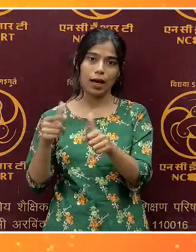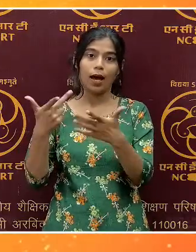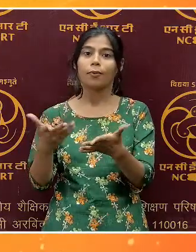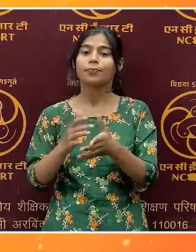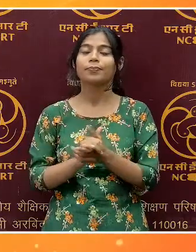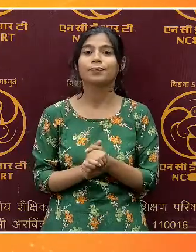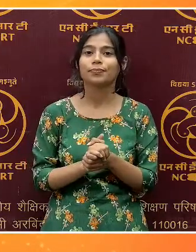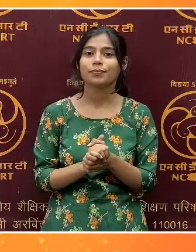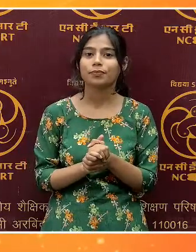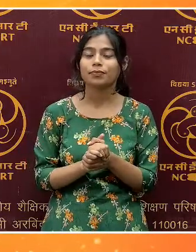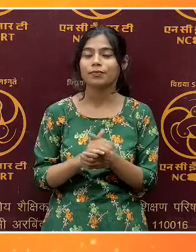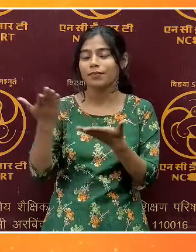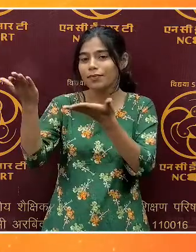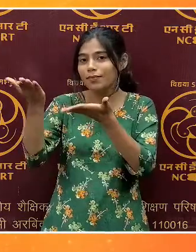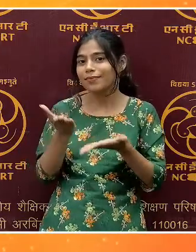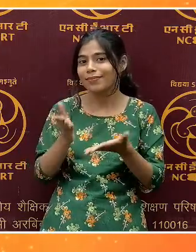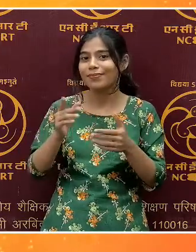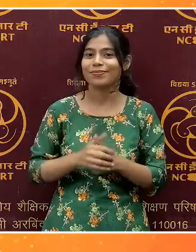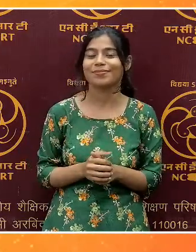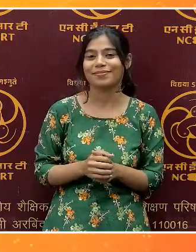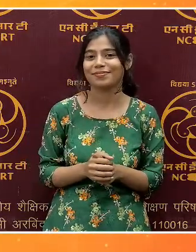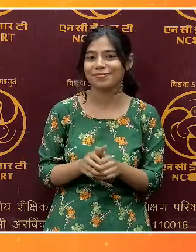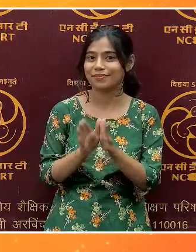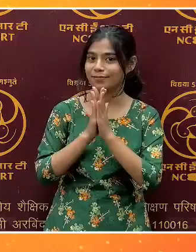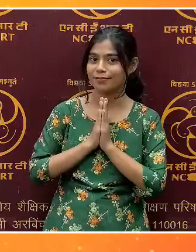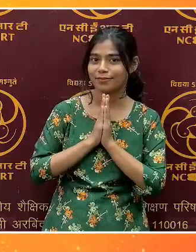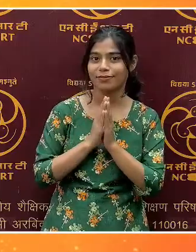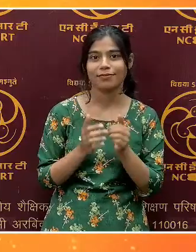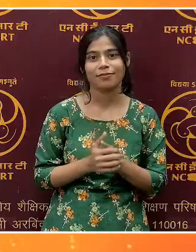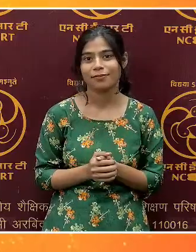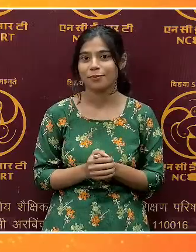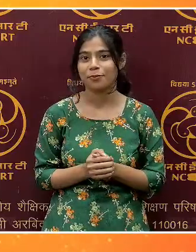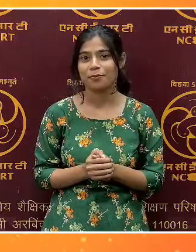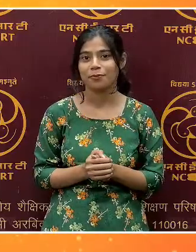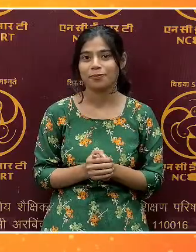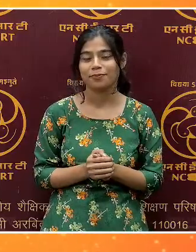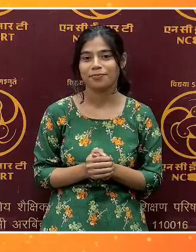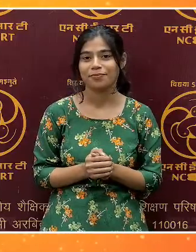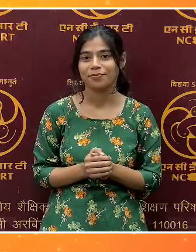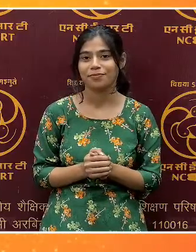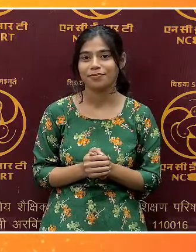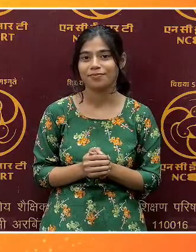Sangathan. Very welcome to the session, sir. नमस्कार. नमस्कार, थैंक यू.